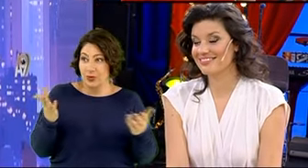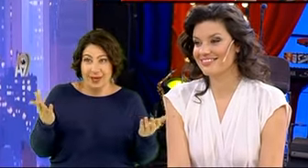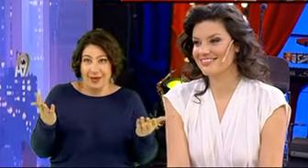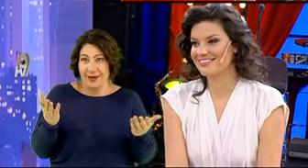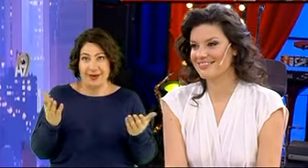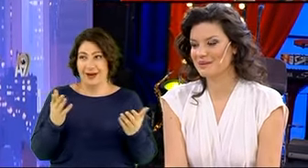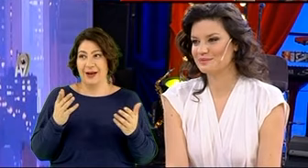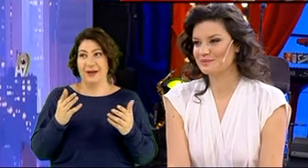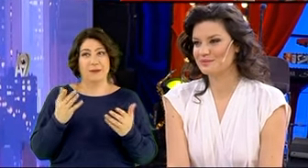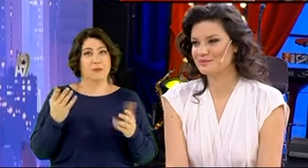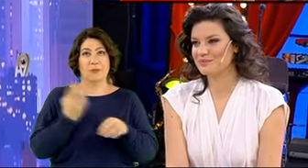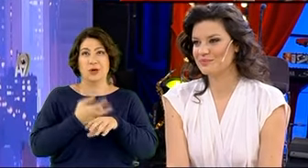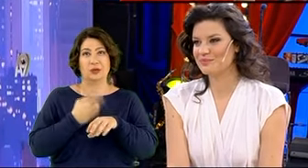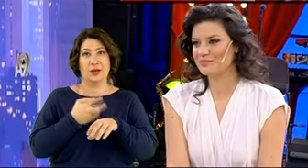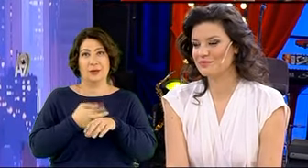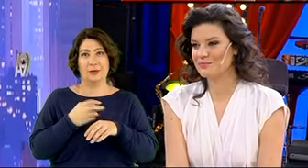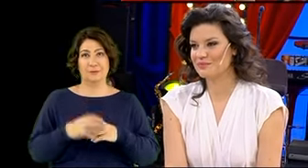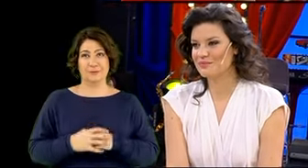kardeşim ya? Mükemmel maşallah. Maşallah.